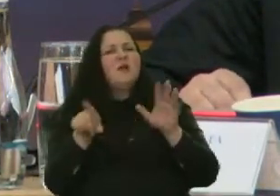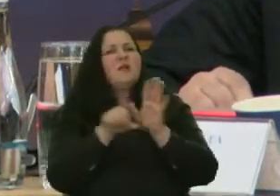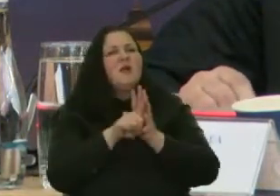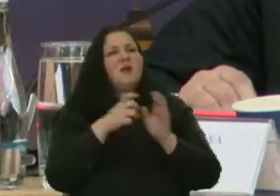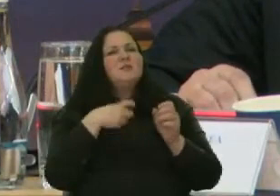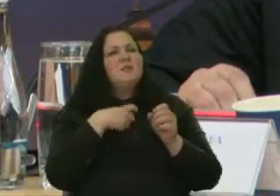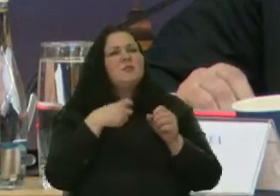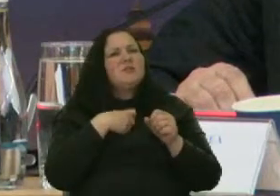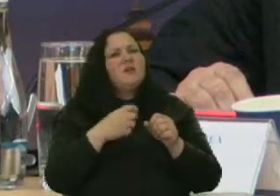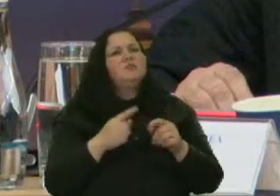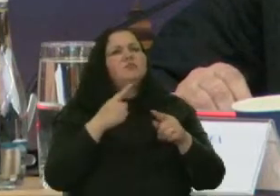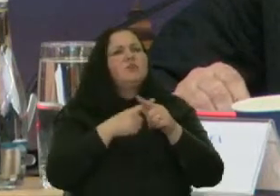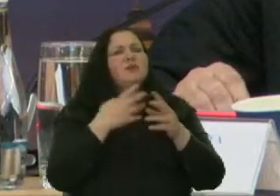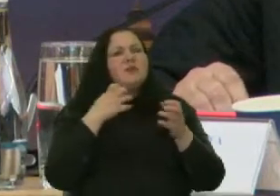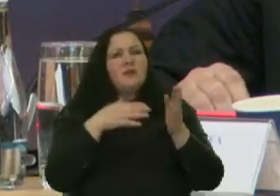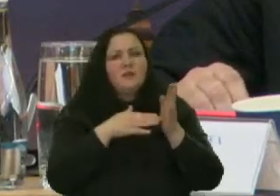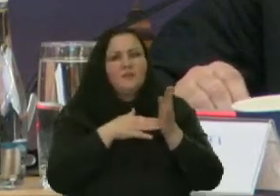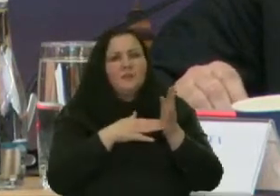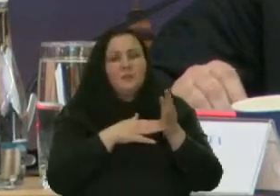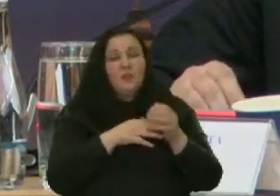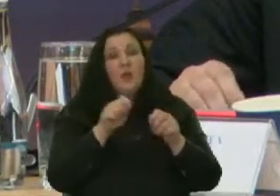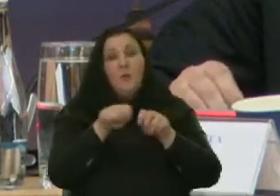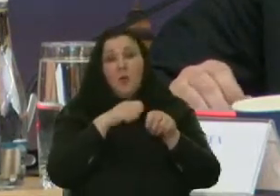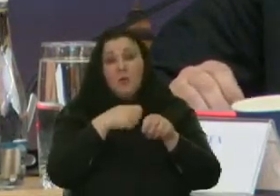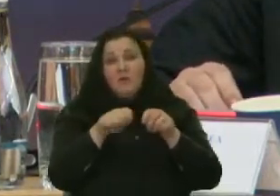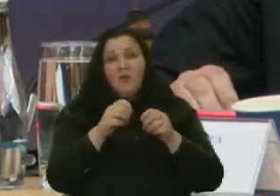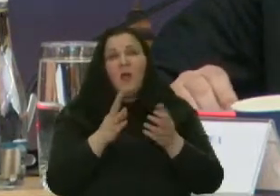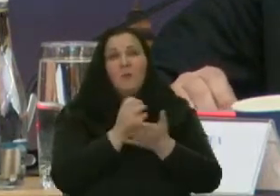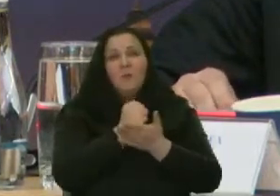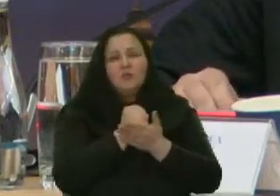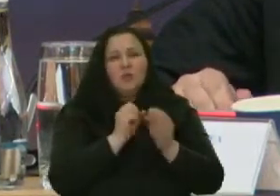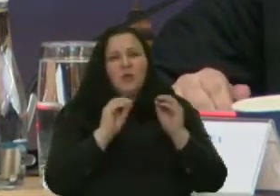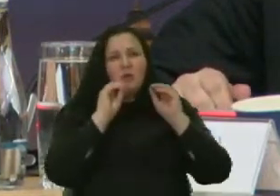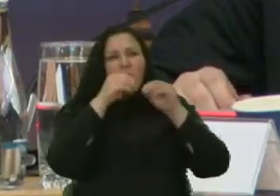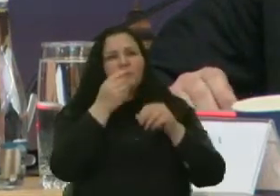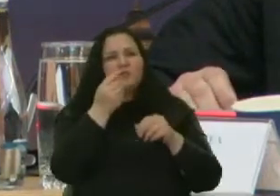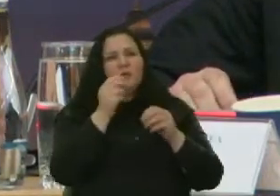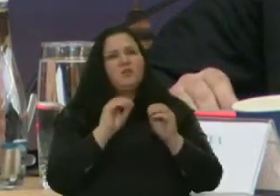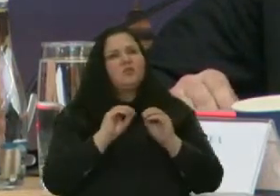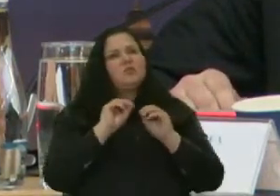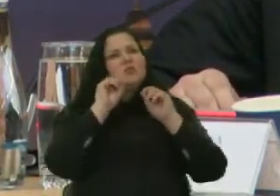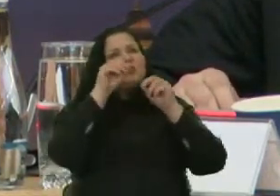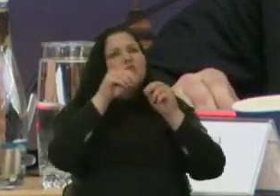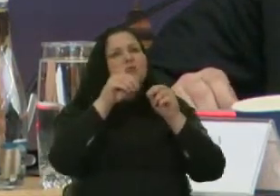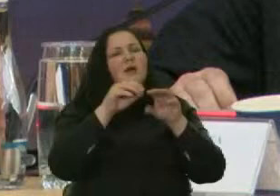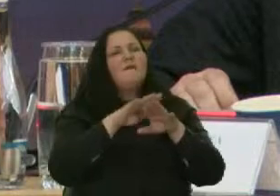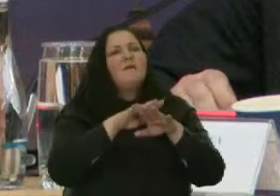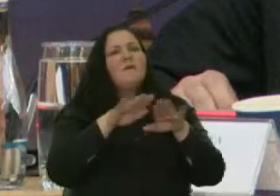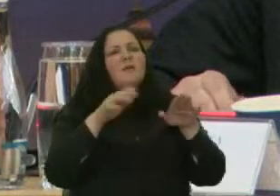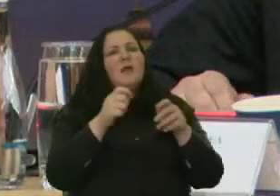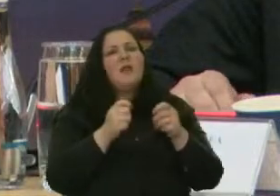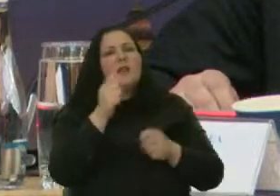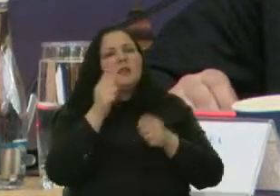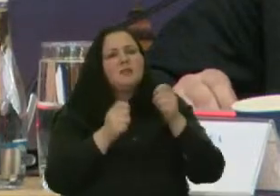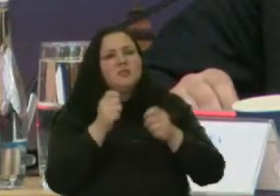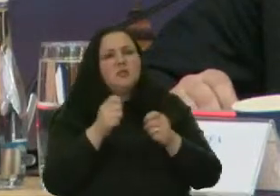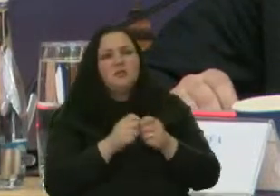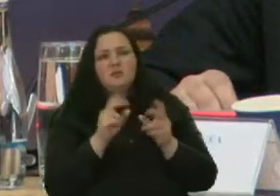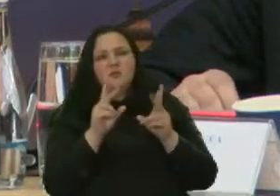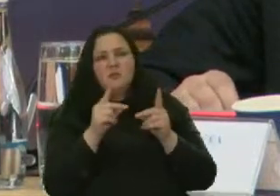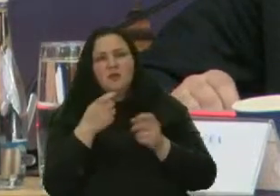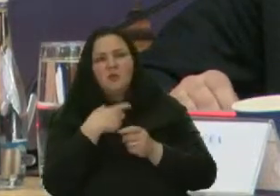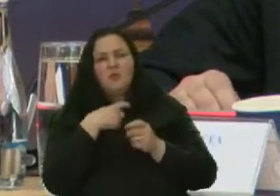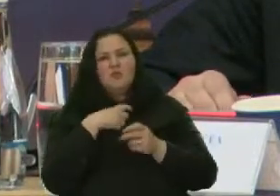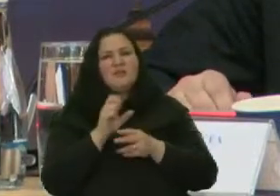de câte or e necesar ai rectificat bugetul ți ai pus banii și treci la faza de licitație pentru execuție Dar nu poți să ți